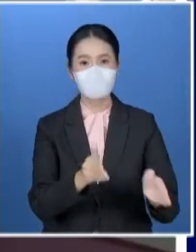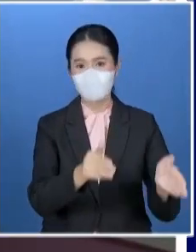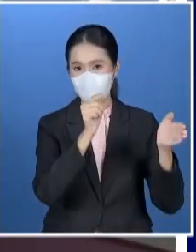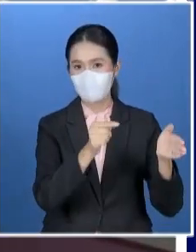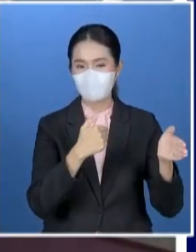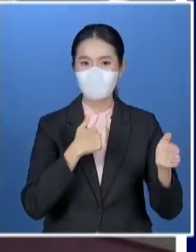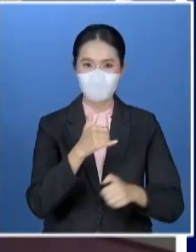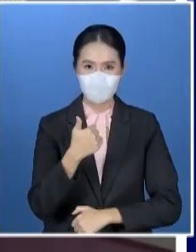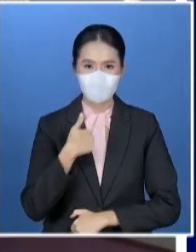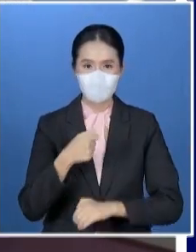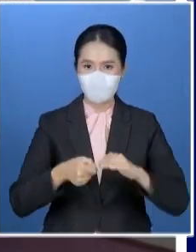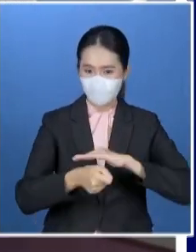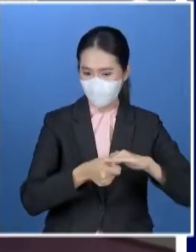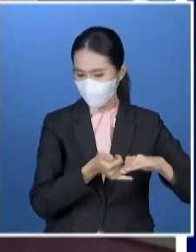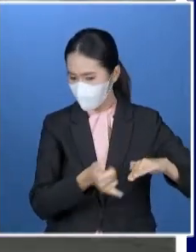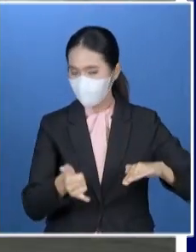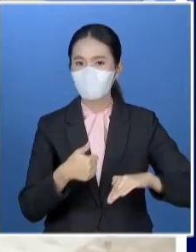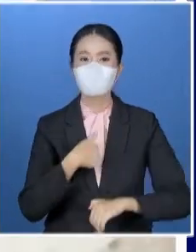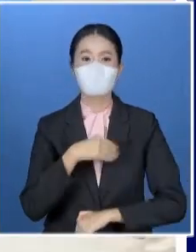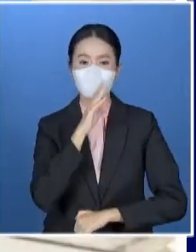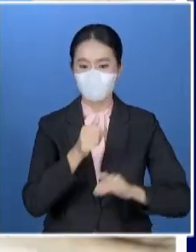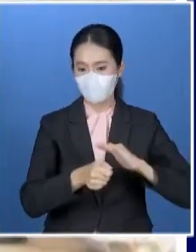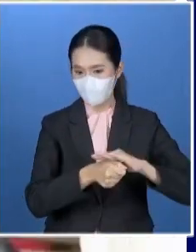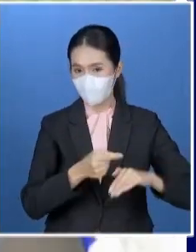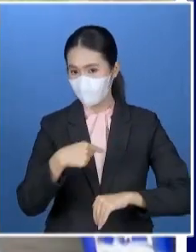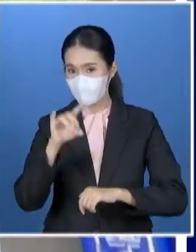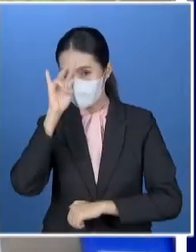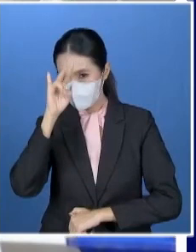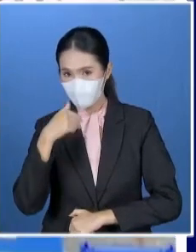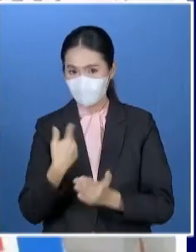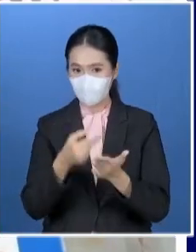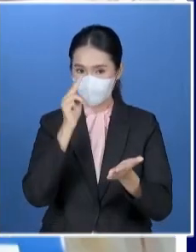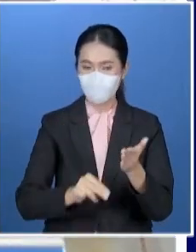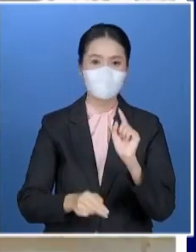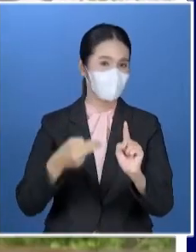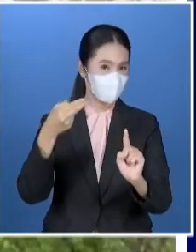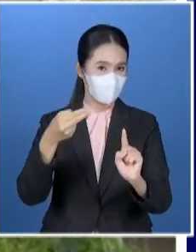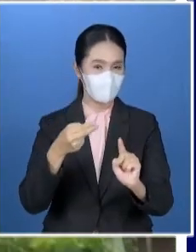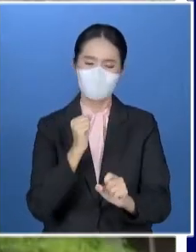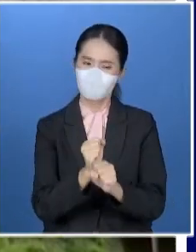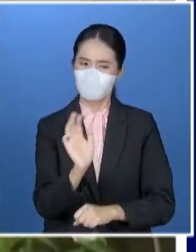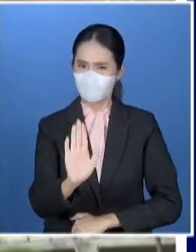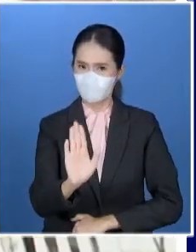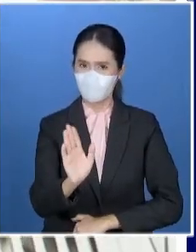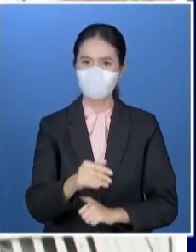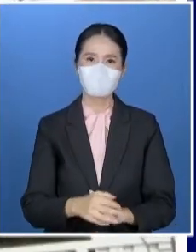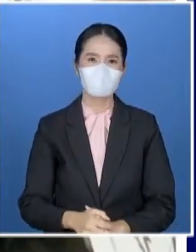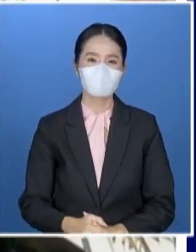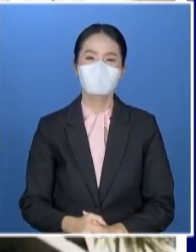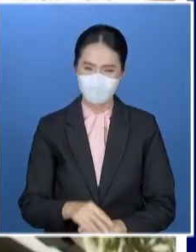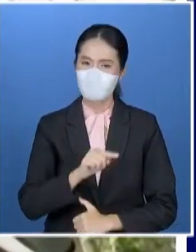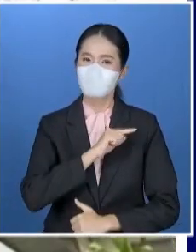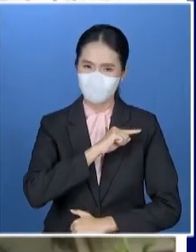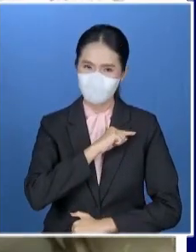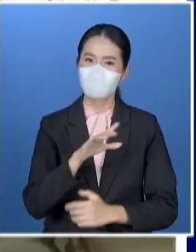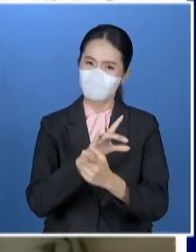ช่ อาจจะมีคนแอบออกมานะท่านก็เลยบอกถ้าแอบออกมาแอบไปเซเว่นนะโดนปรับ 10,000 อย่าทำ ไม่ได้ต้องรับผิดชอบ